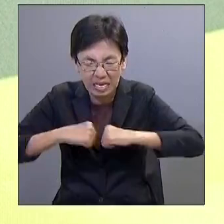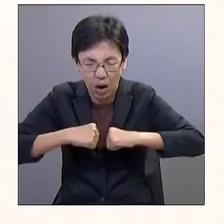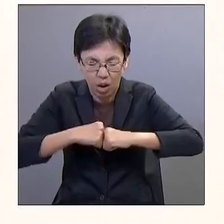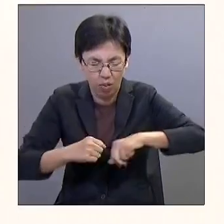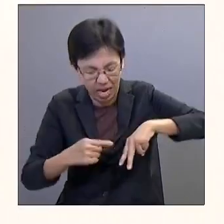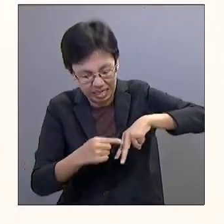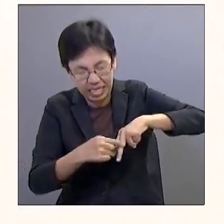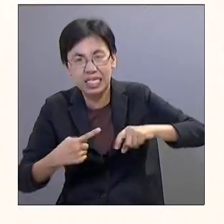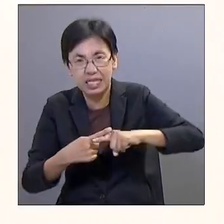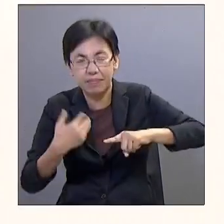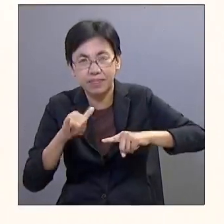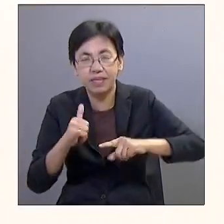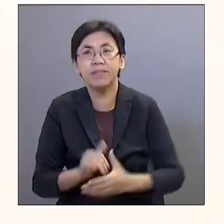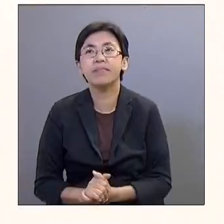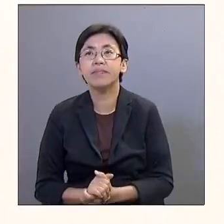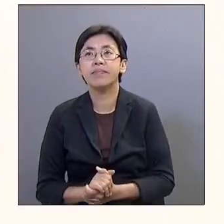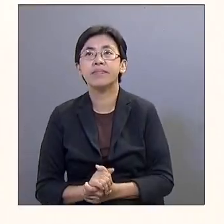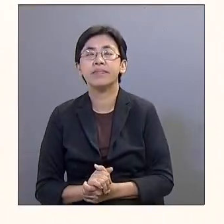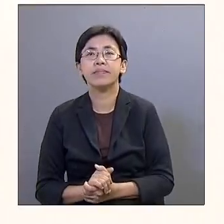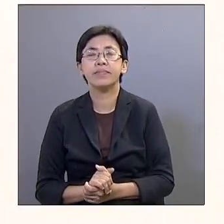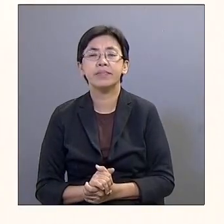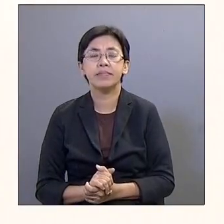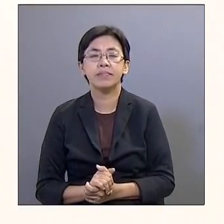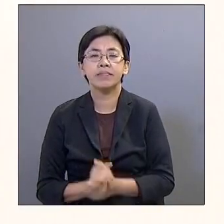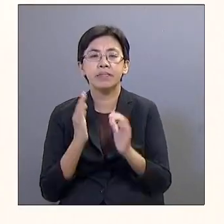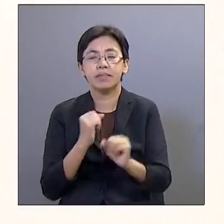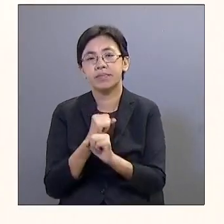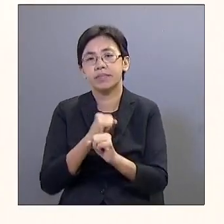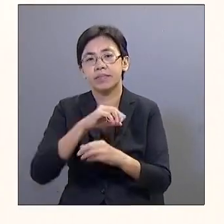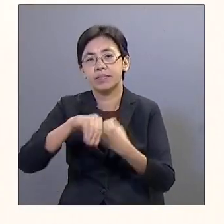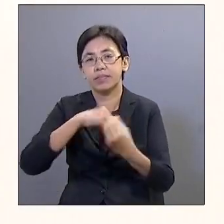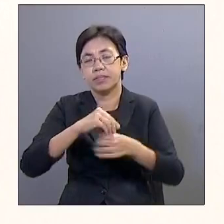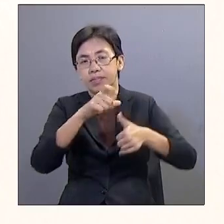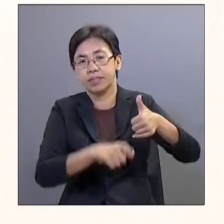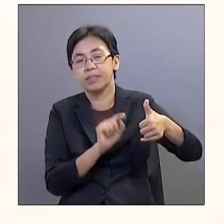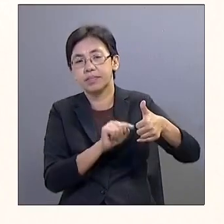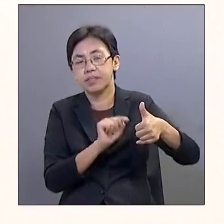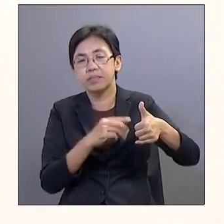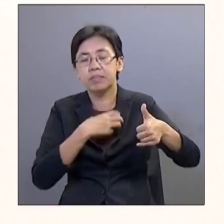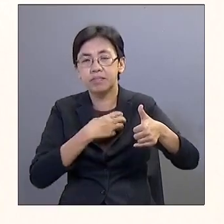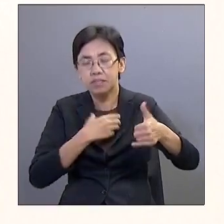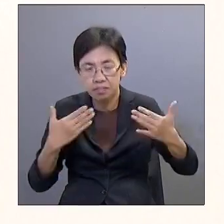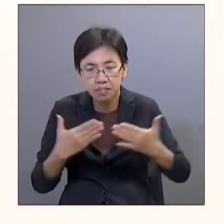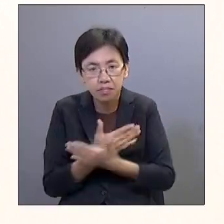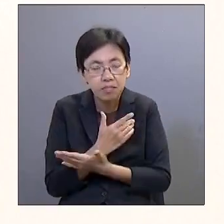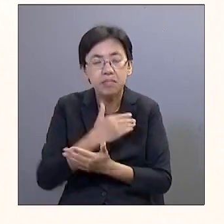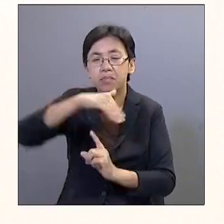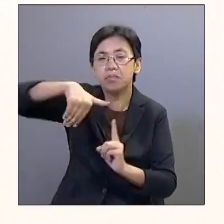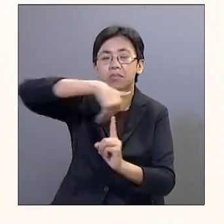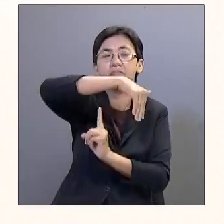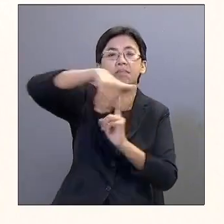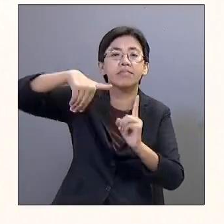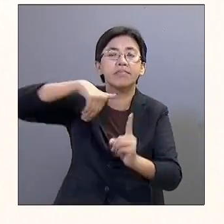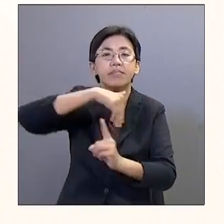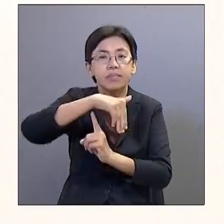มากันที่ช่วงพอดีพอเพียงครับคุณผู้ชมครับพาไปดูเขาเรียกว่าผู้ประกอบการท่านหนึ่งนะครับที่เขาต้องการที่จะเห็นการเปลี่ยนแปลงในเรื่องของสิ่งแวดล้อมครับโดยใช้โม